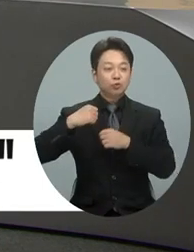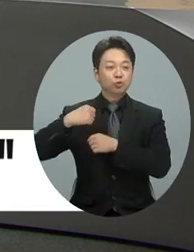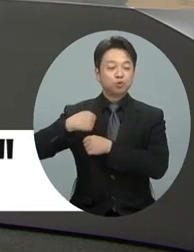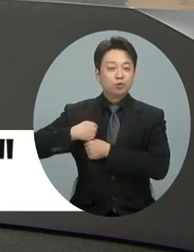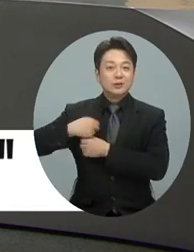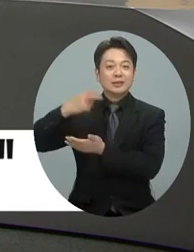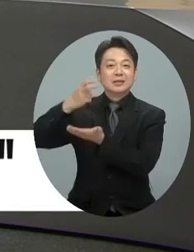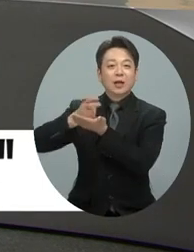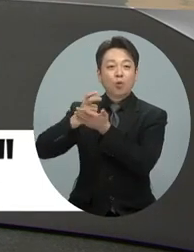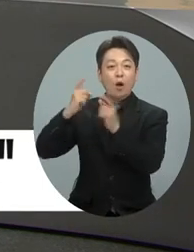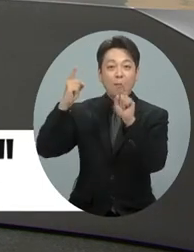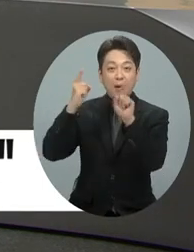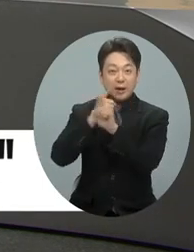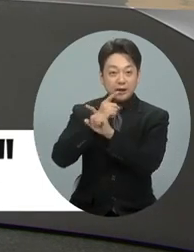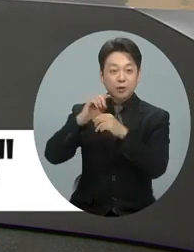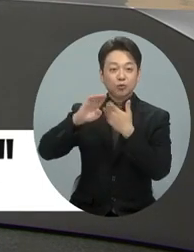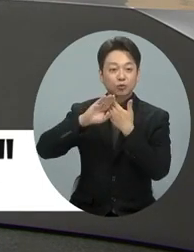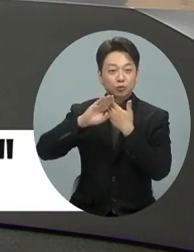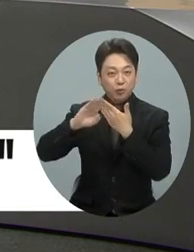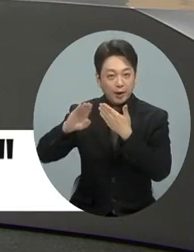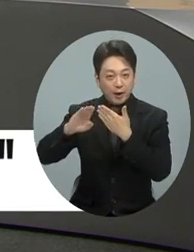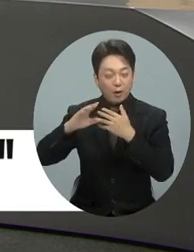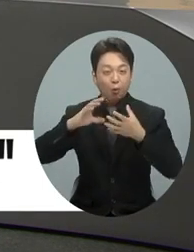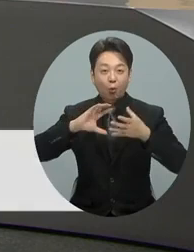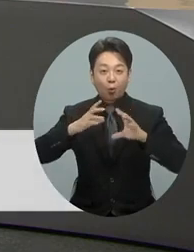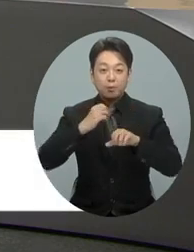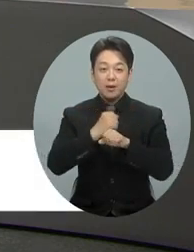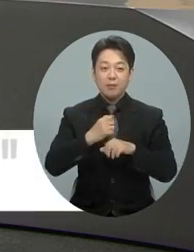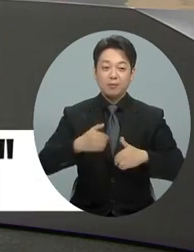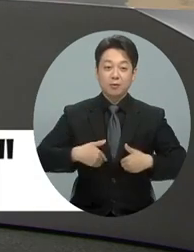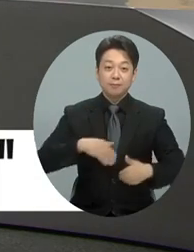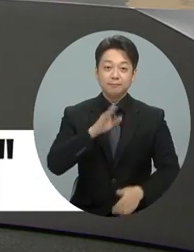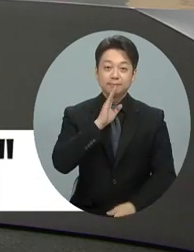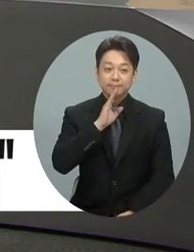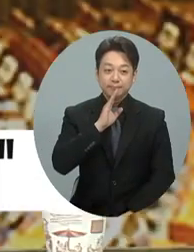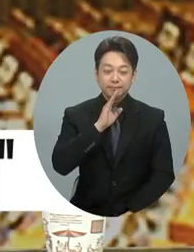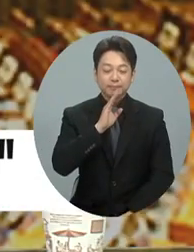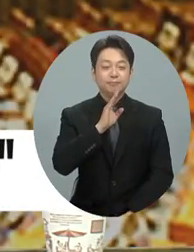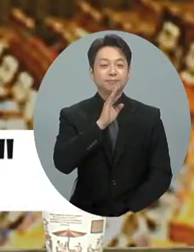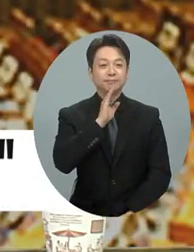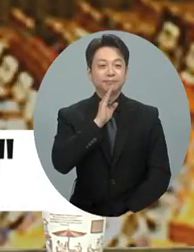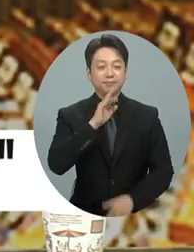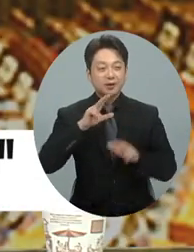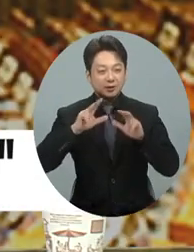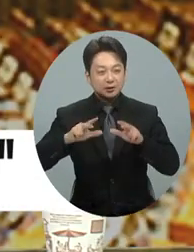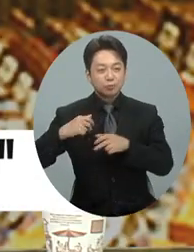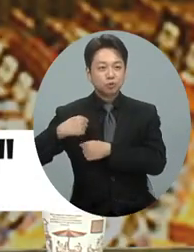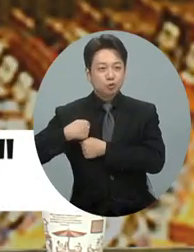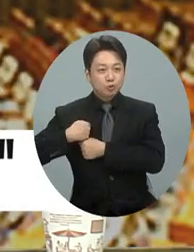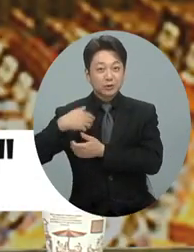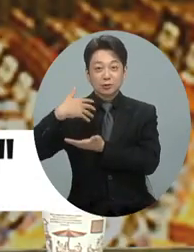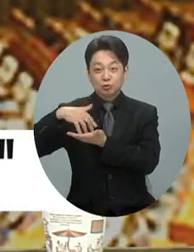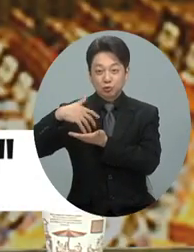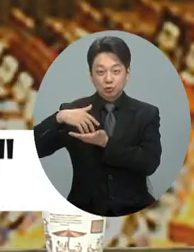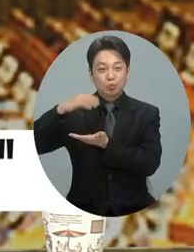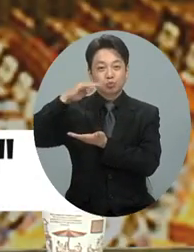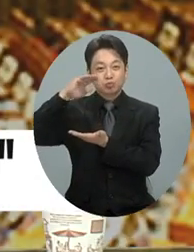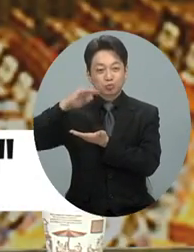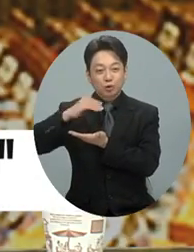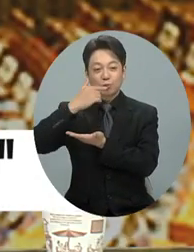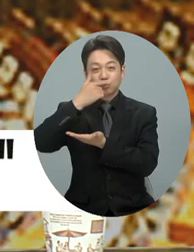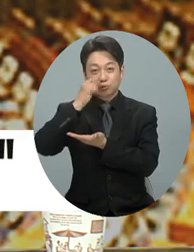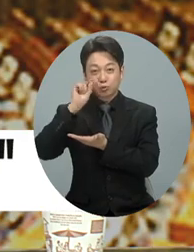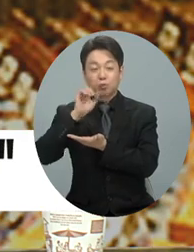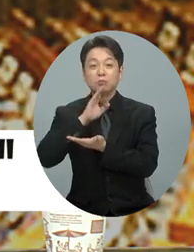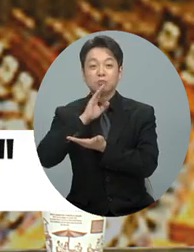수 있는, 검토할 수 있는 그런 단계다. 그렇습니다. 그래서 추세가 다 모병적 중심으로 이제 갈 수밖에 없잖아요. 그리고 이 군도 굉장히